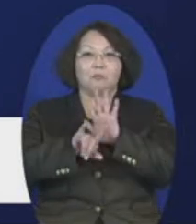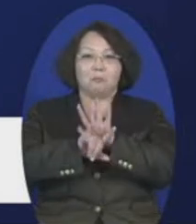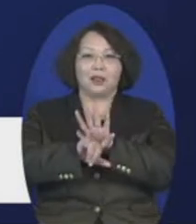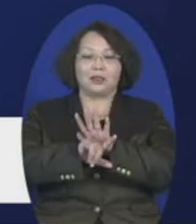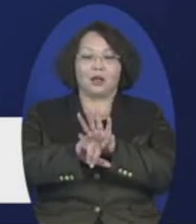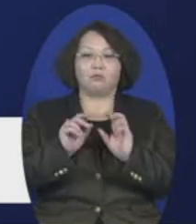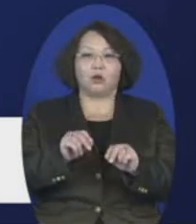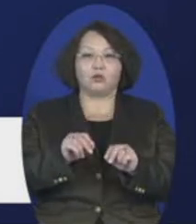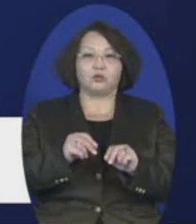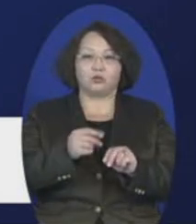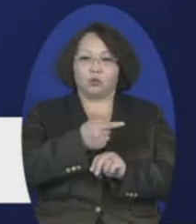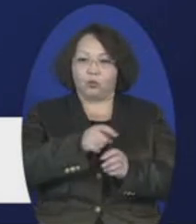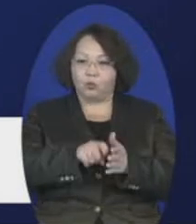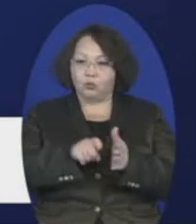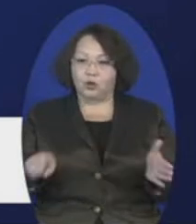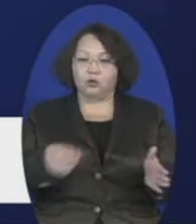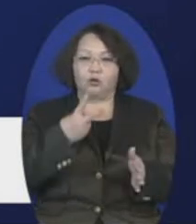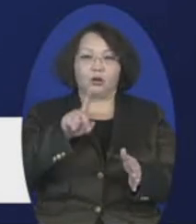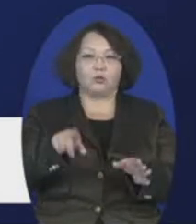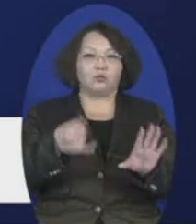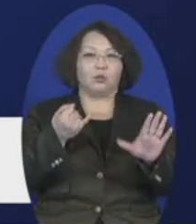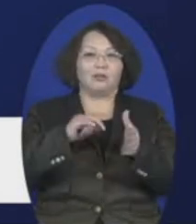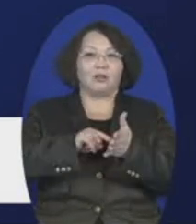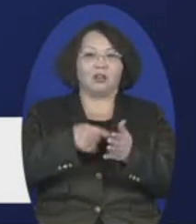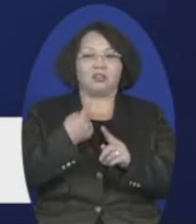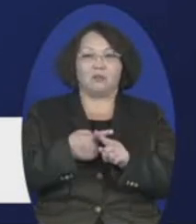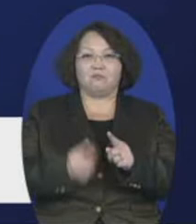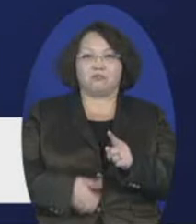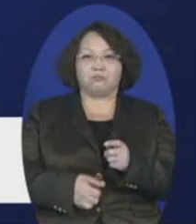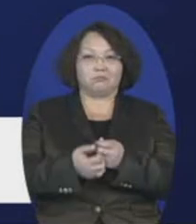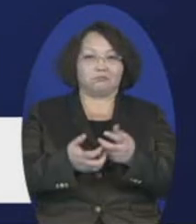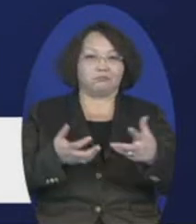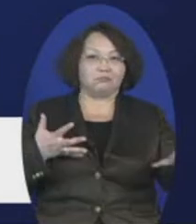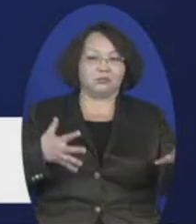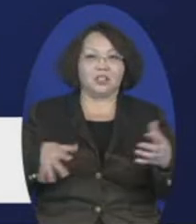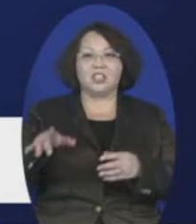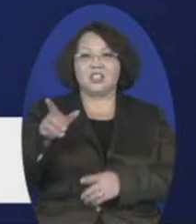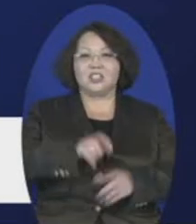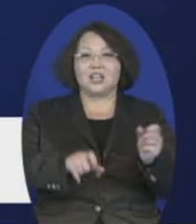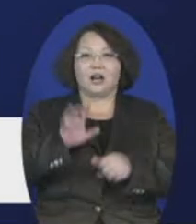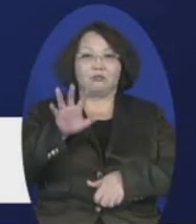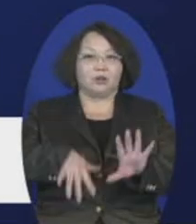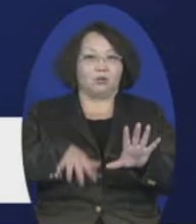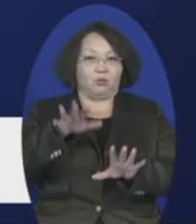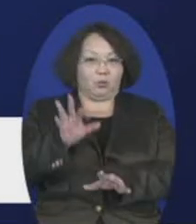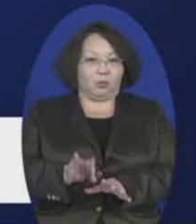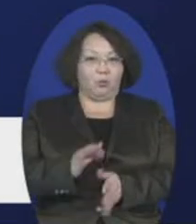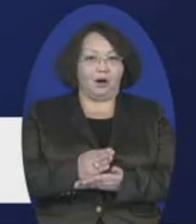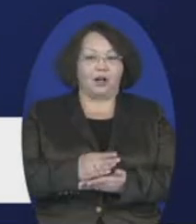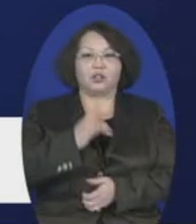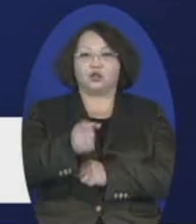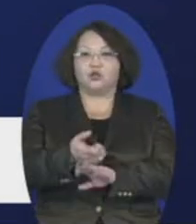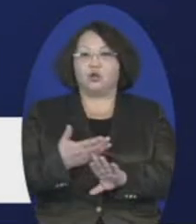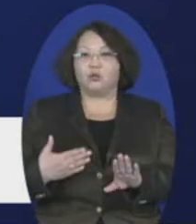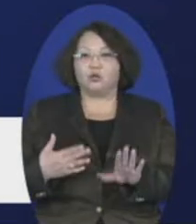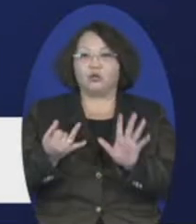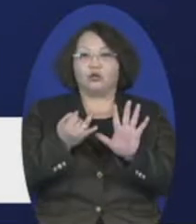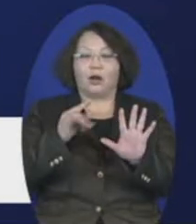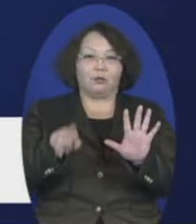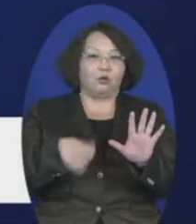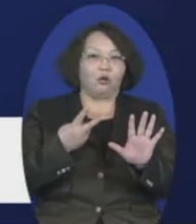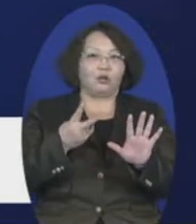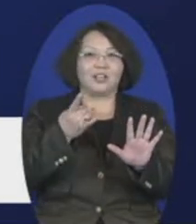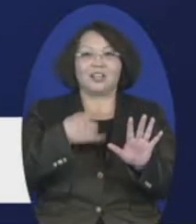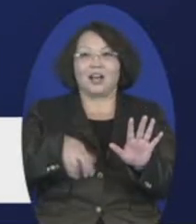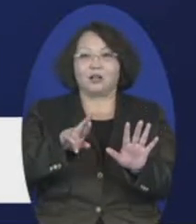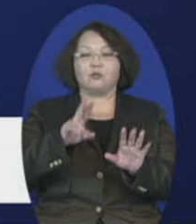хугацаанд 2.6 дахин өссөн үзүүлэлт юм. Түүнчлэн нийт эдийн засгийн 15% бүрдүүлж өнгөрсөн онд 7.2 их найд